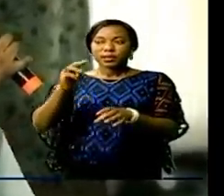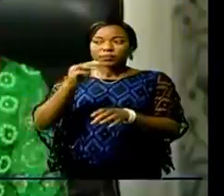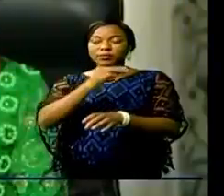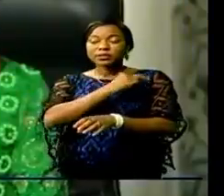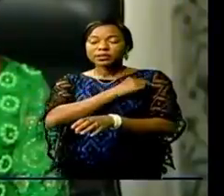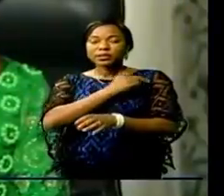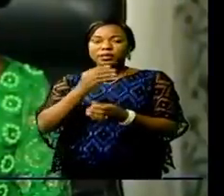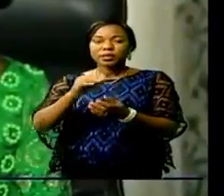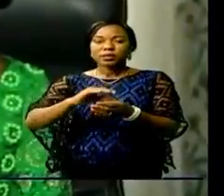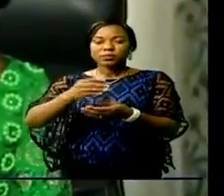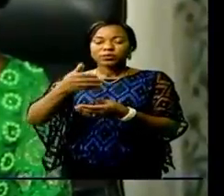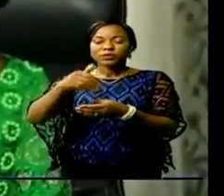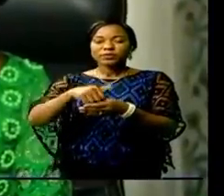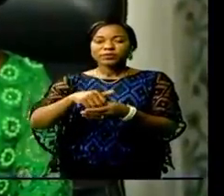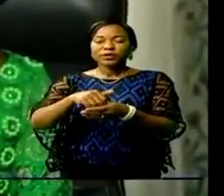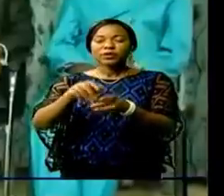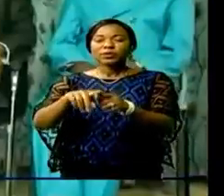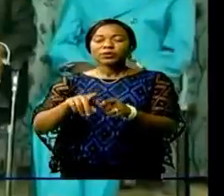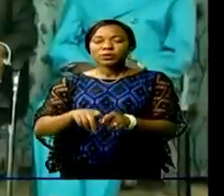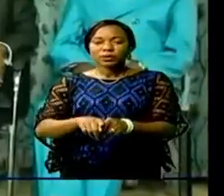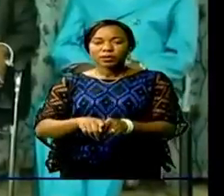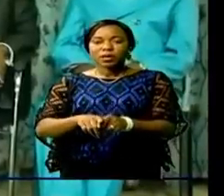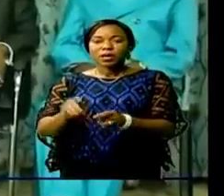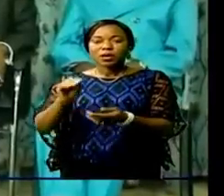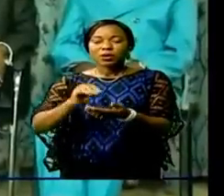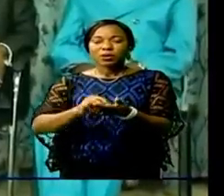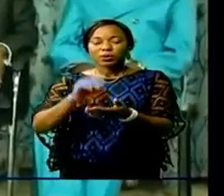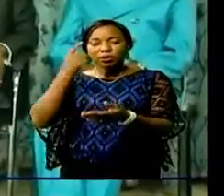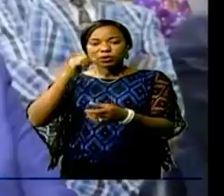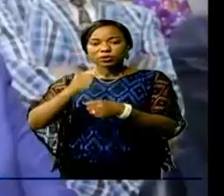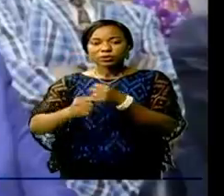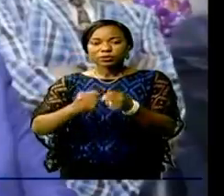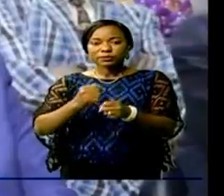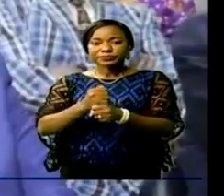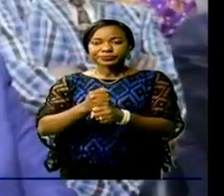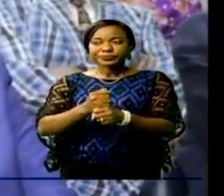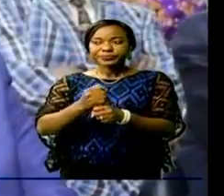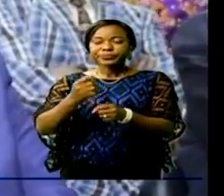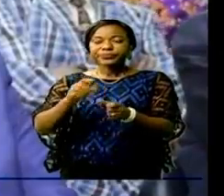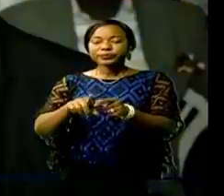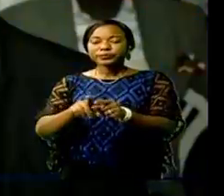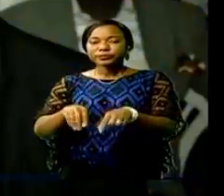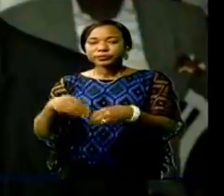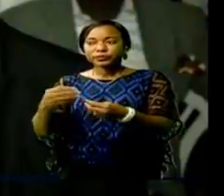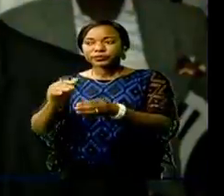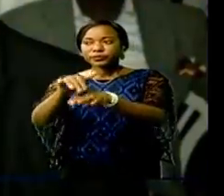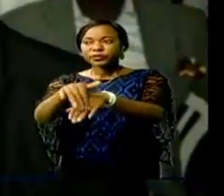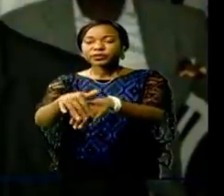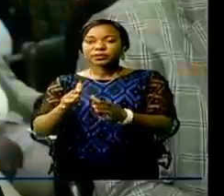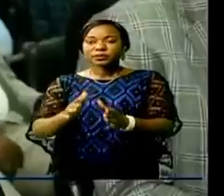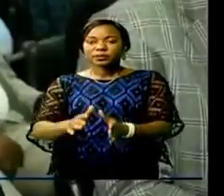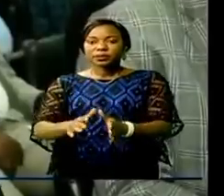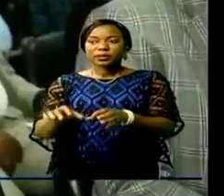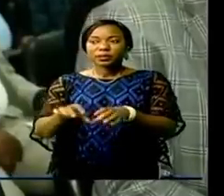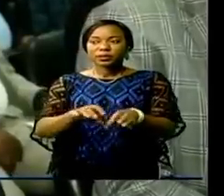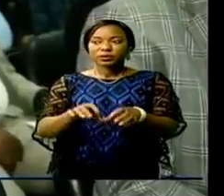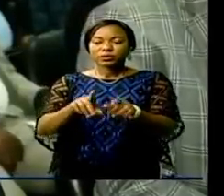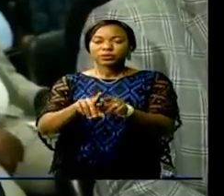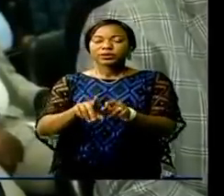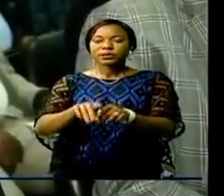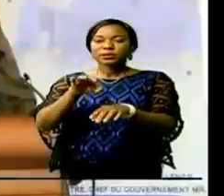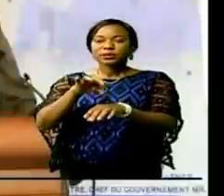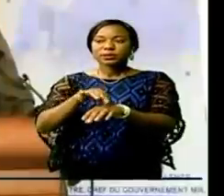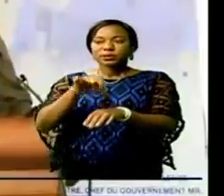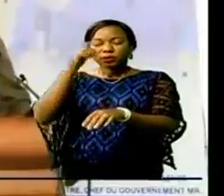Portefeuille, des structures techniques qui en relèvent, mais aussi les entreprises qui constituent le périmètre de participation de l'État actionnaire, est une